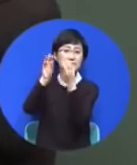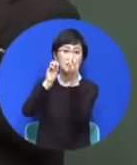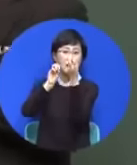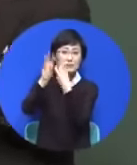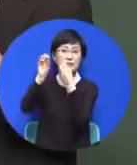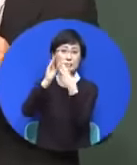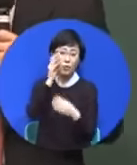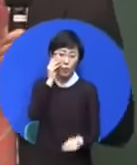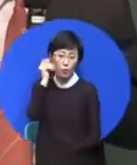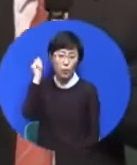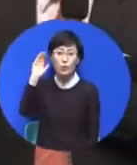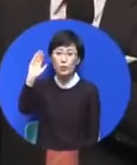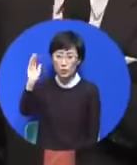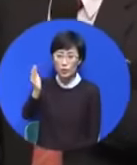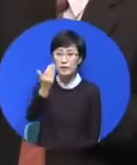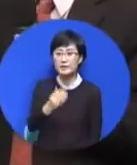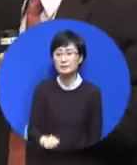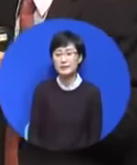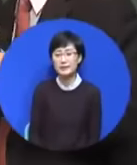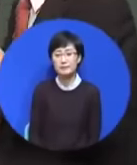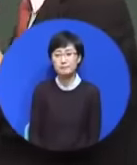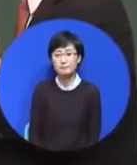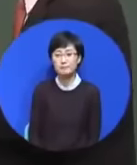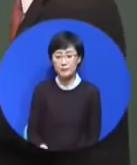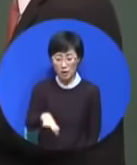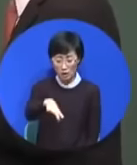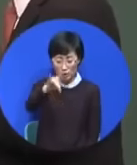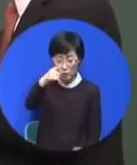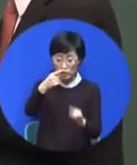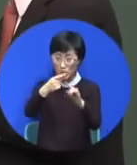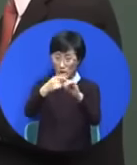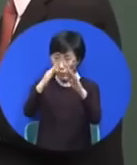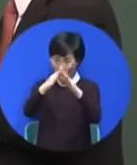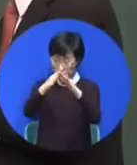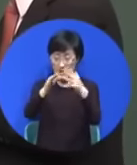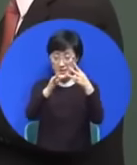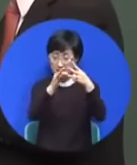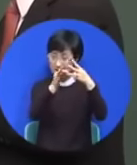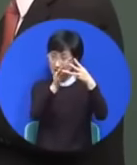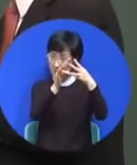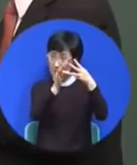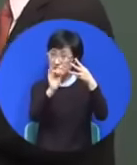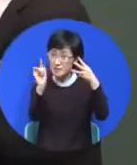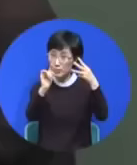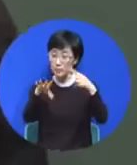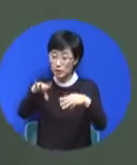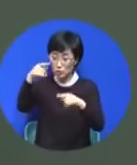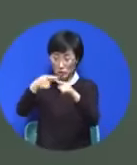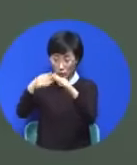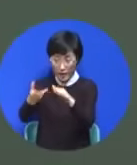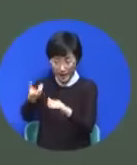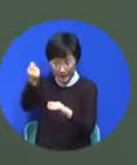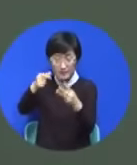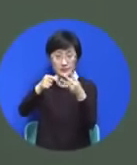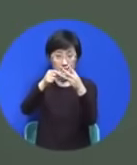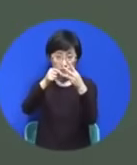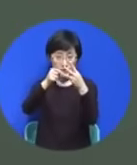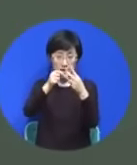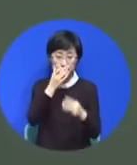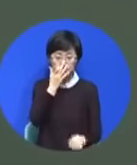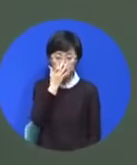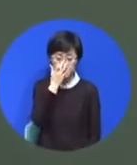거죠가는 겁니다 초대교회가 세 번째 알고 있